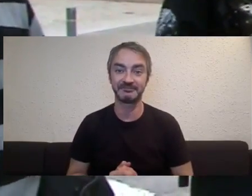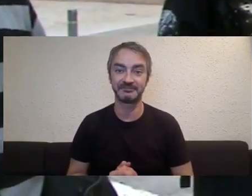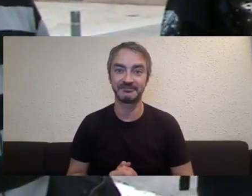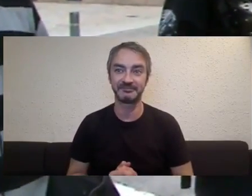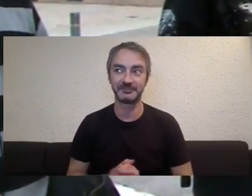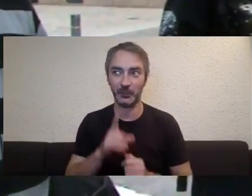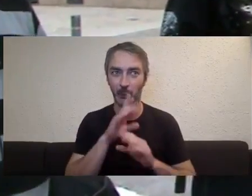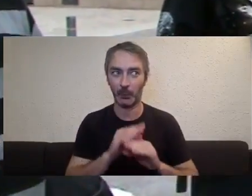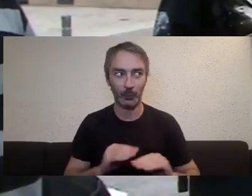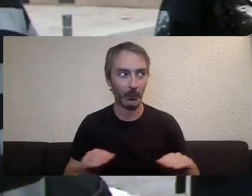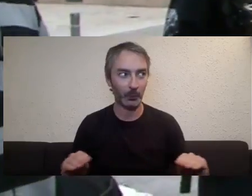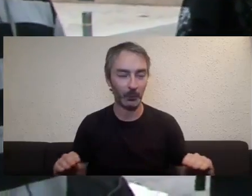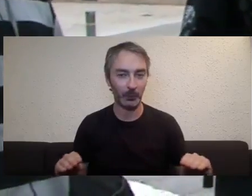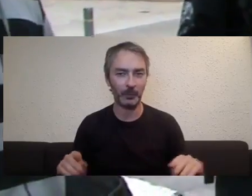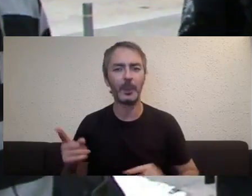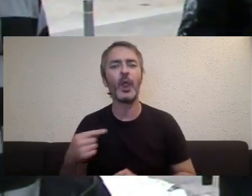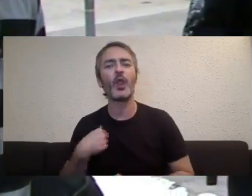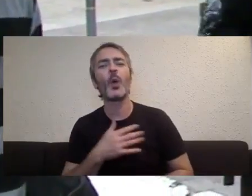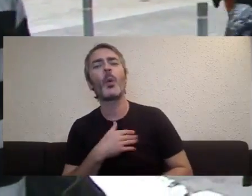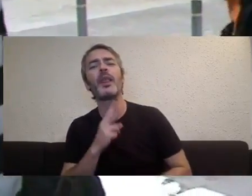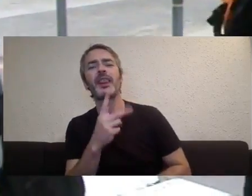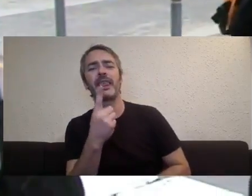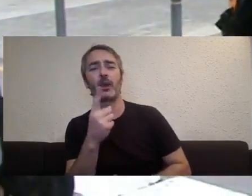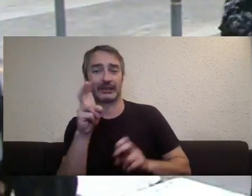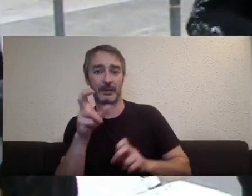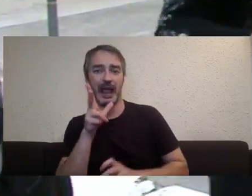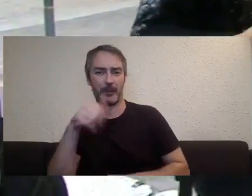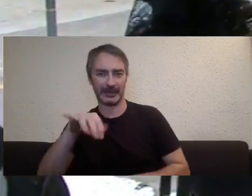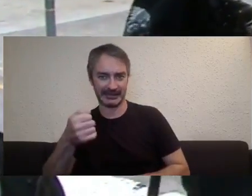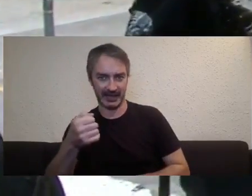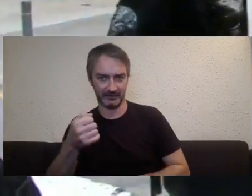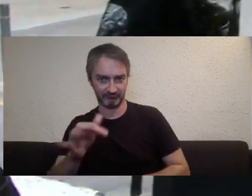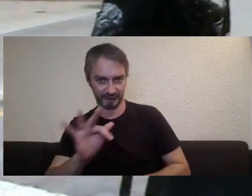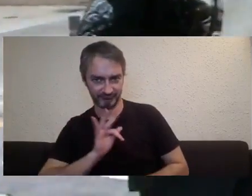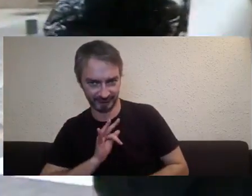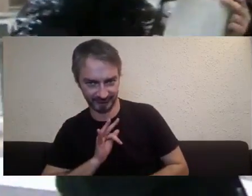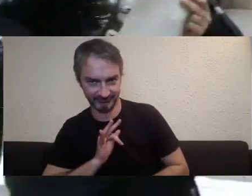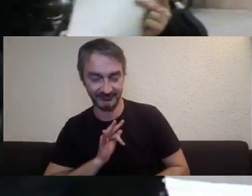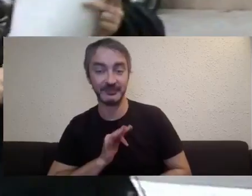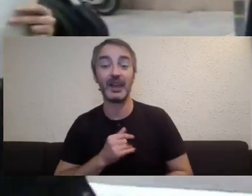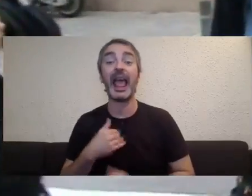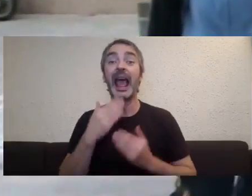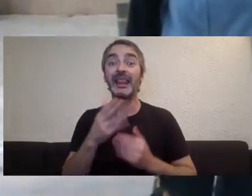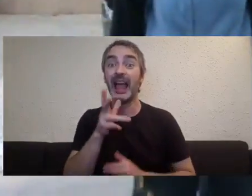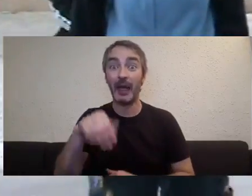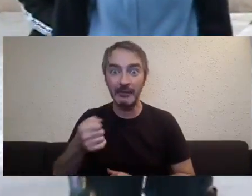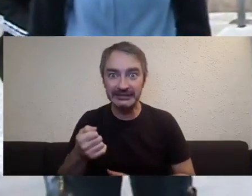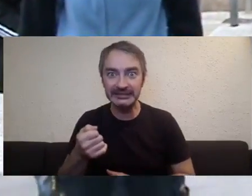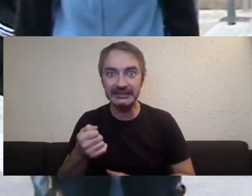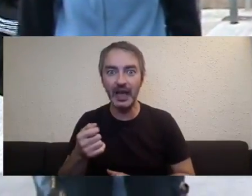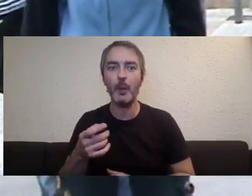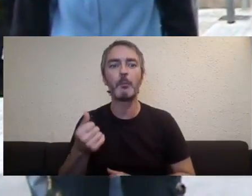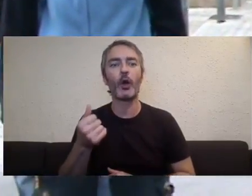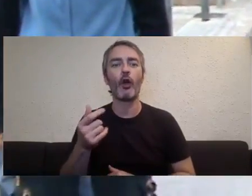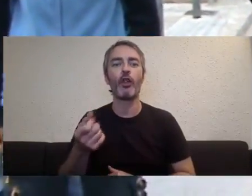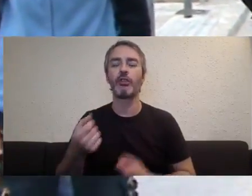I, bueno... Un minut de silenci. A mi m'agradaria fer una cosa de l'AMSA, que bueno, a